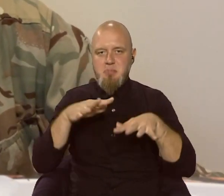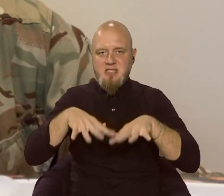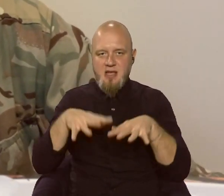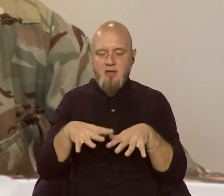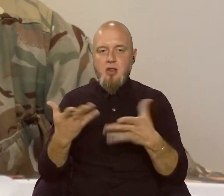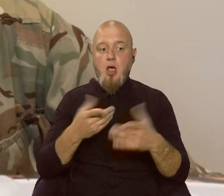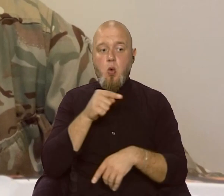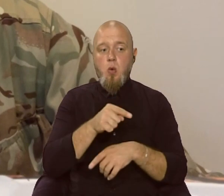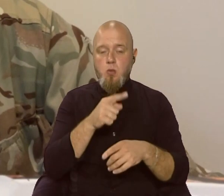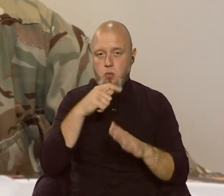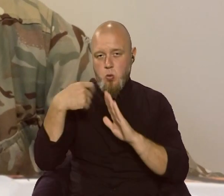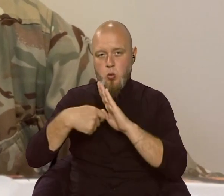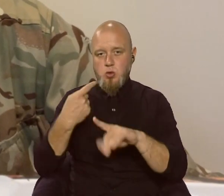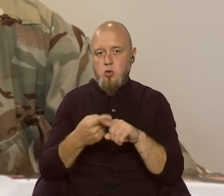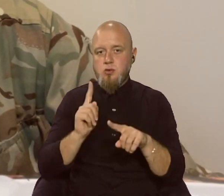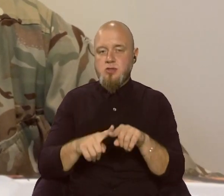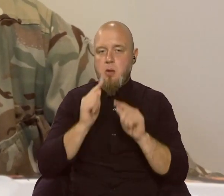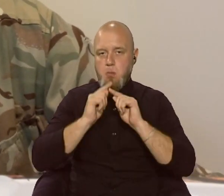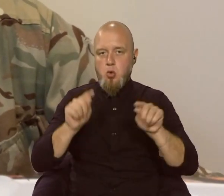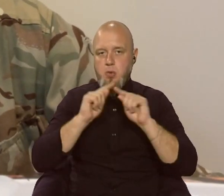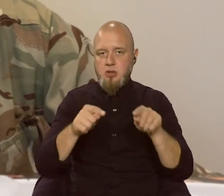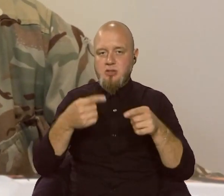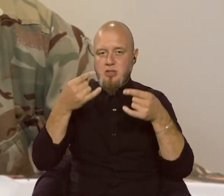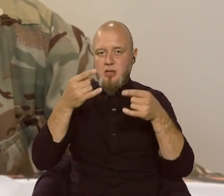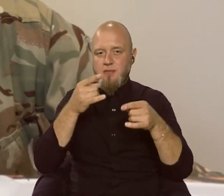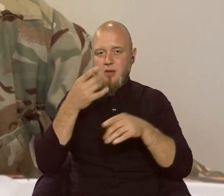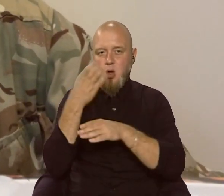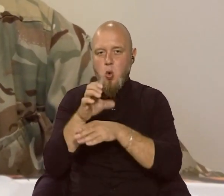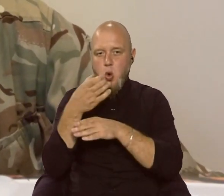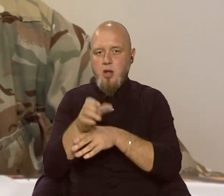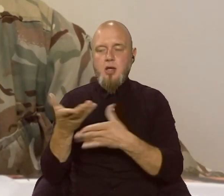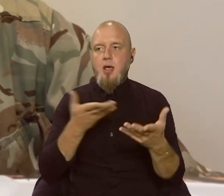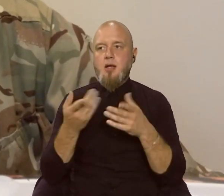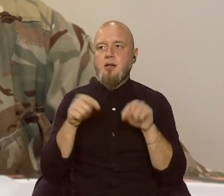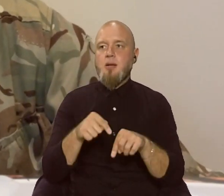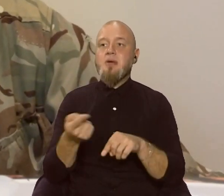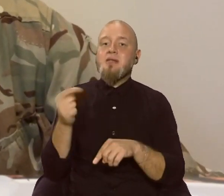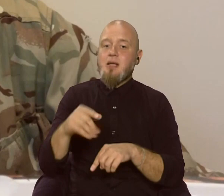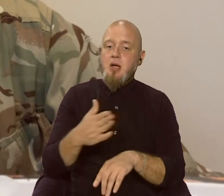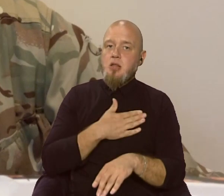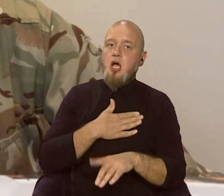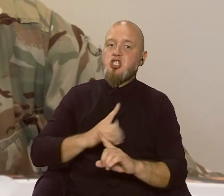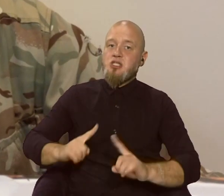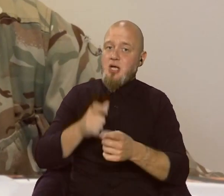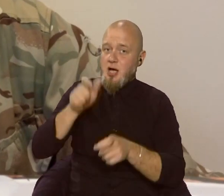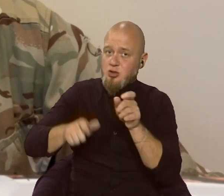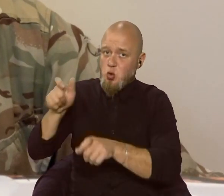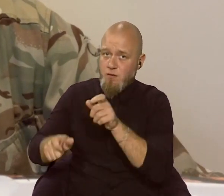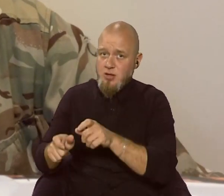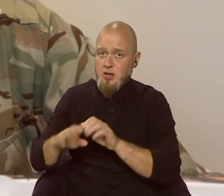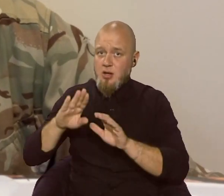на якому крутять ось ці пропагандистські ролики, в яких там саме наші заарештовані